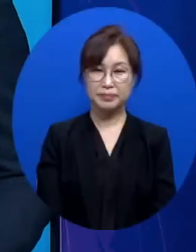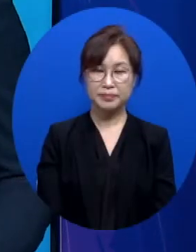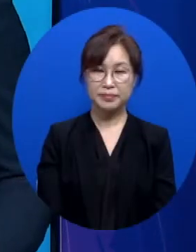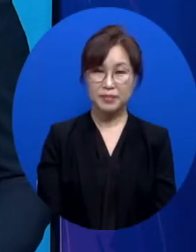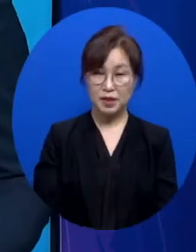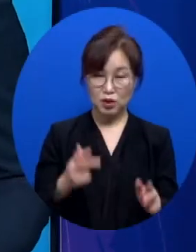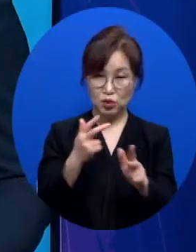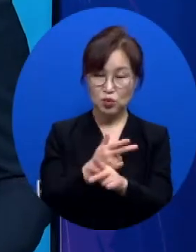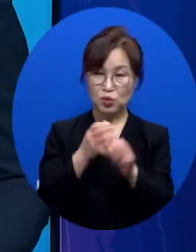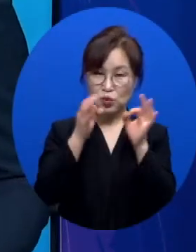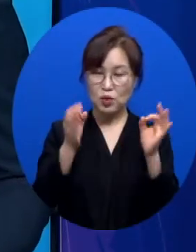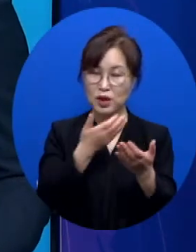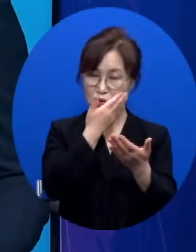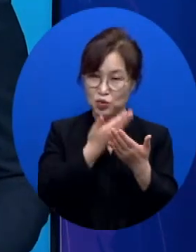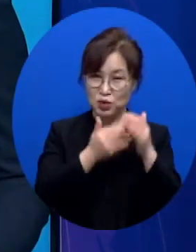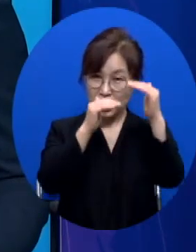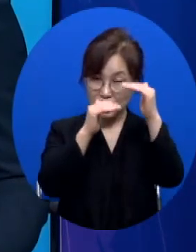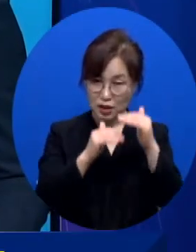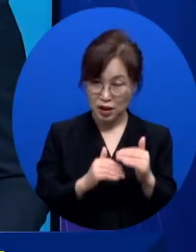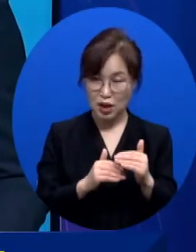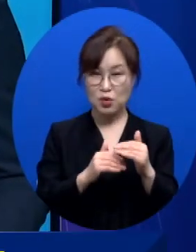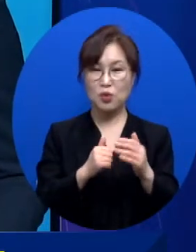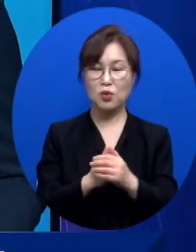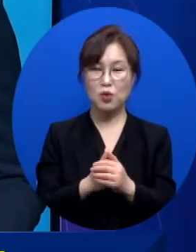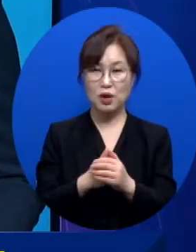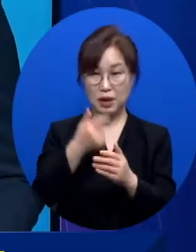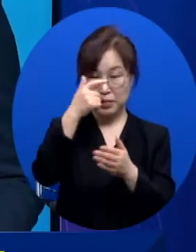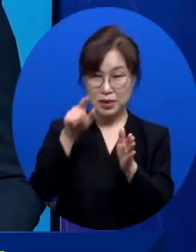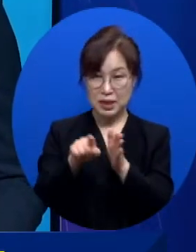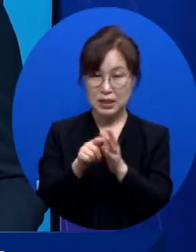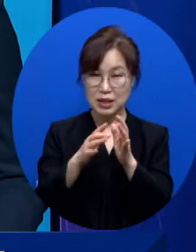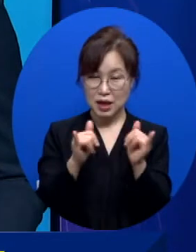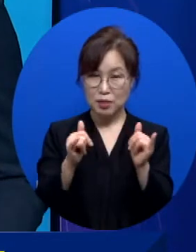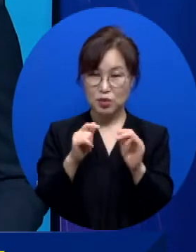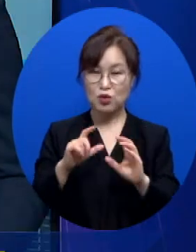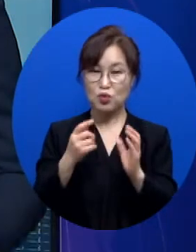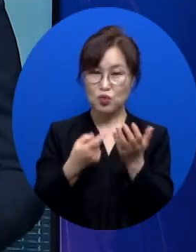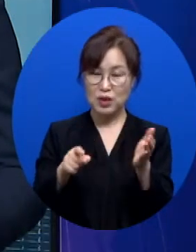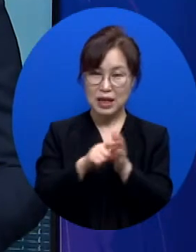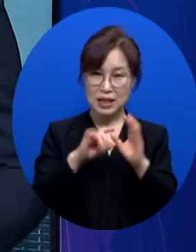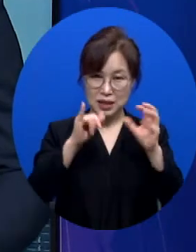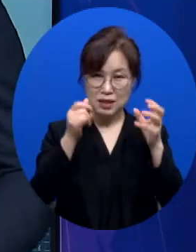한 주 동안의 주요 이슈를 살펴보는 소셜 브리핑, 크리스천을 위한 세상복입니다.